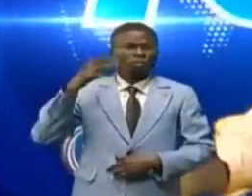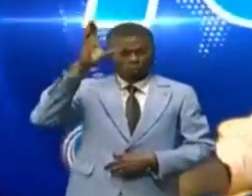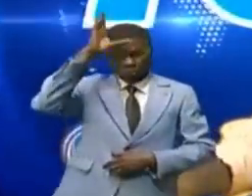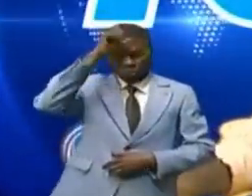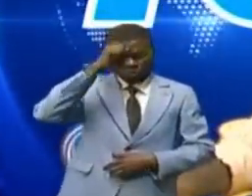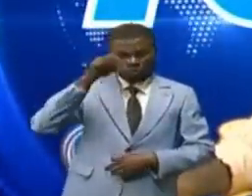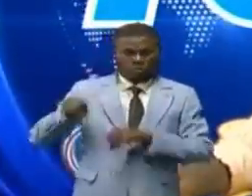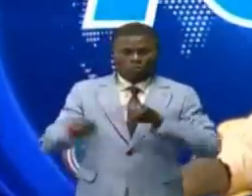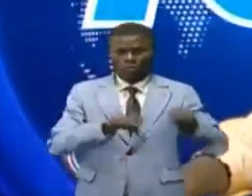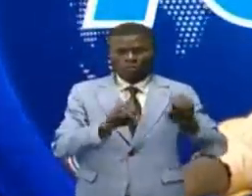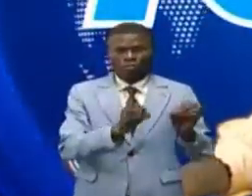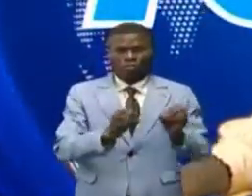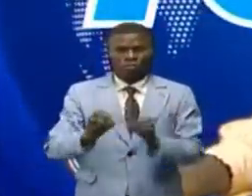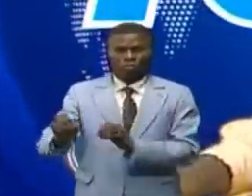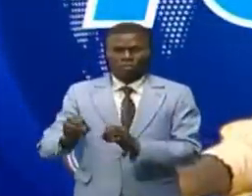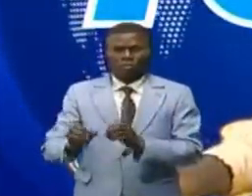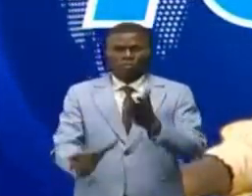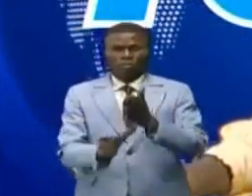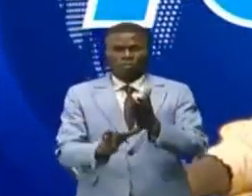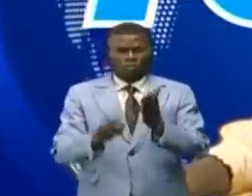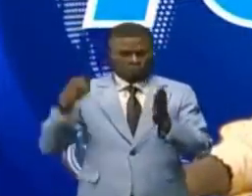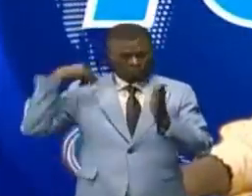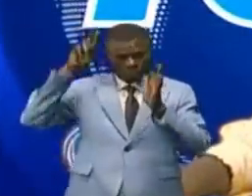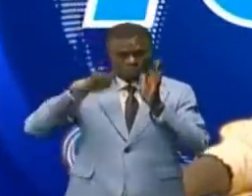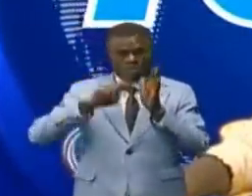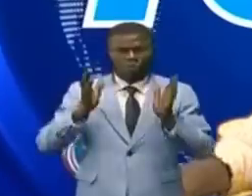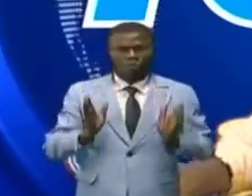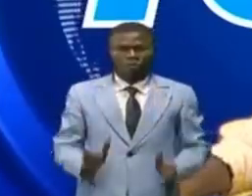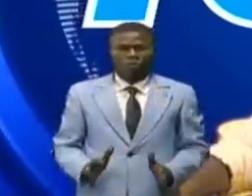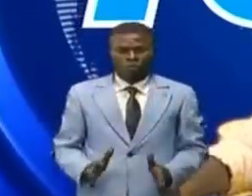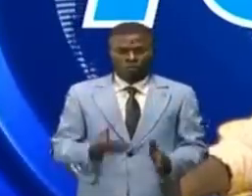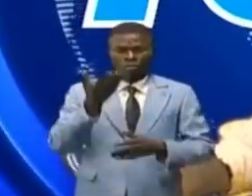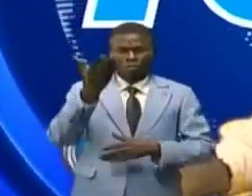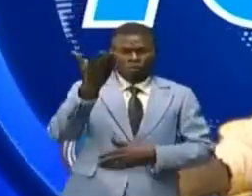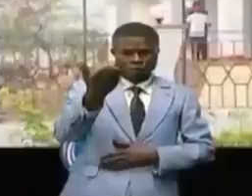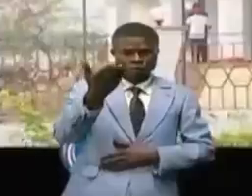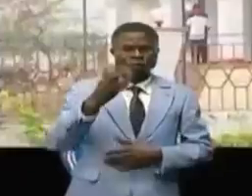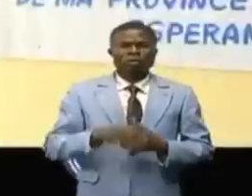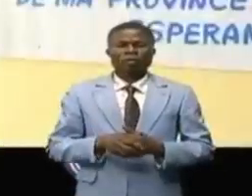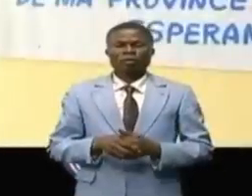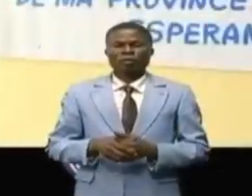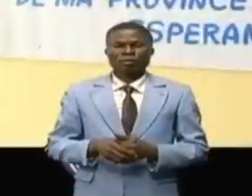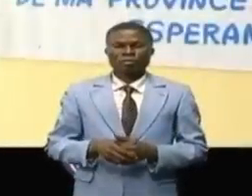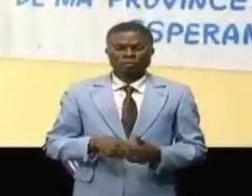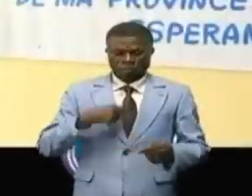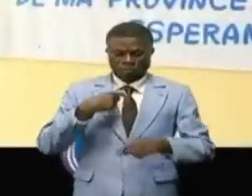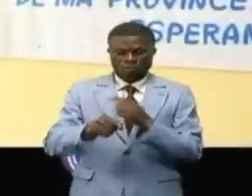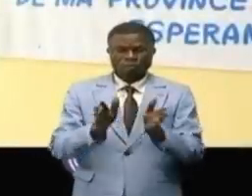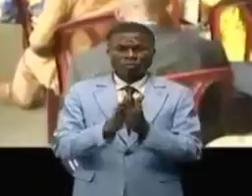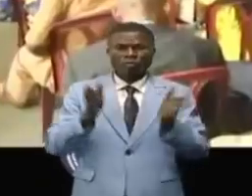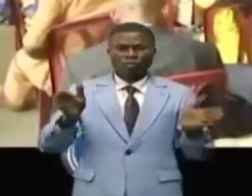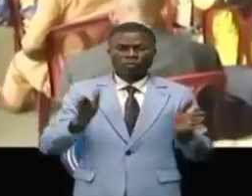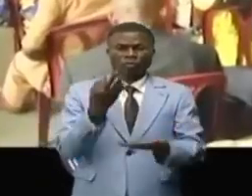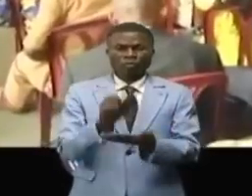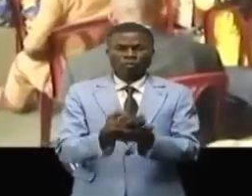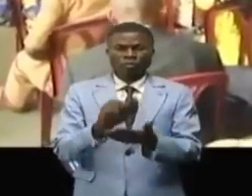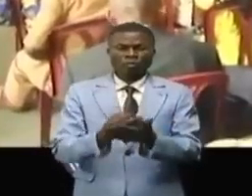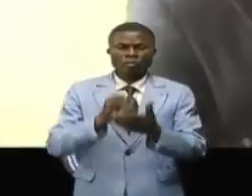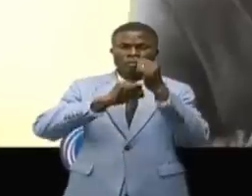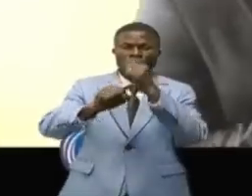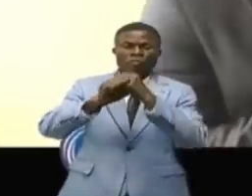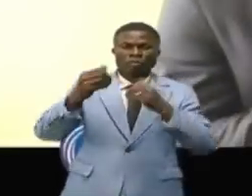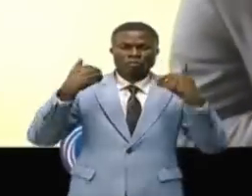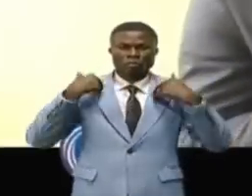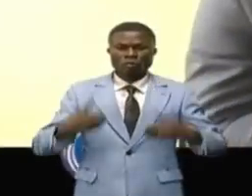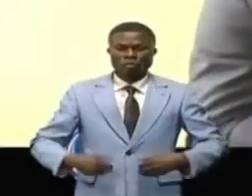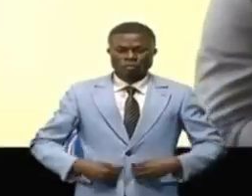cérémonie a été présidée par le vice gouverneur d'autres détails dans ce reportage officiel du fond de promotion pour la santé du Coulou